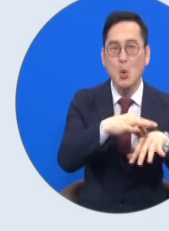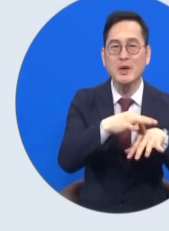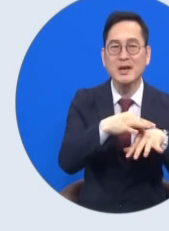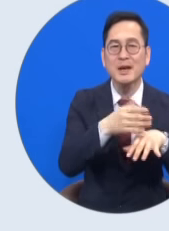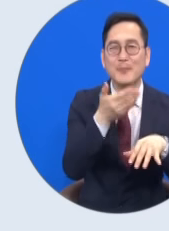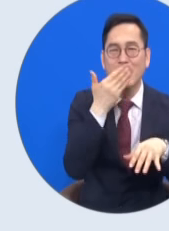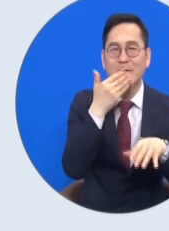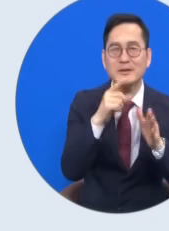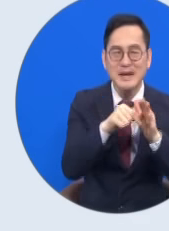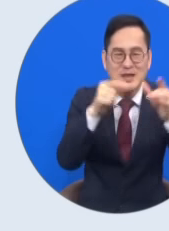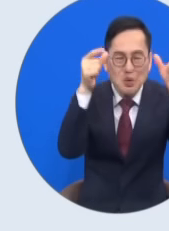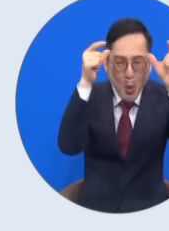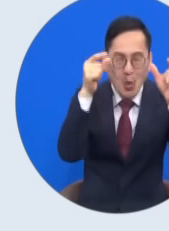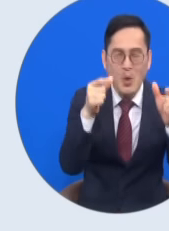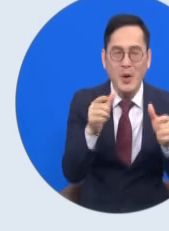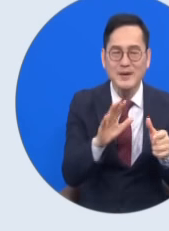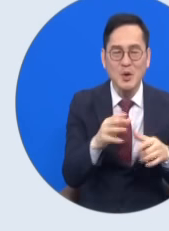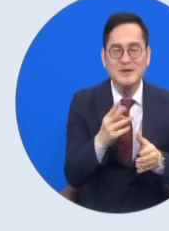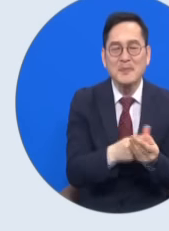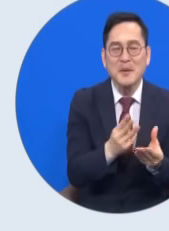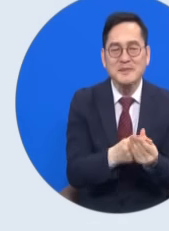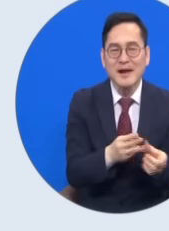실무자의 실수다라고 해명한 바 있습니다.